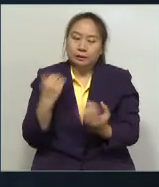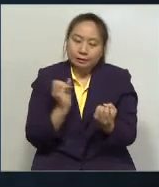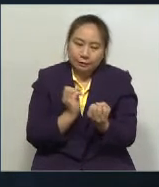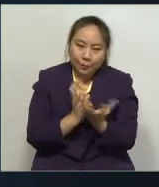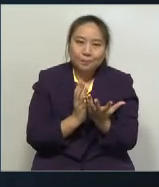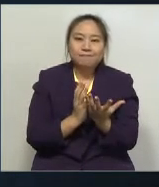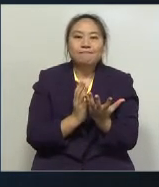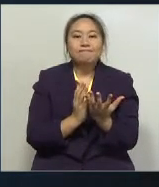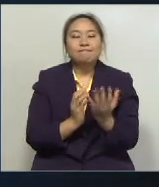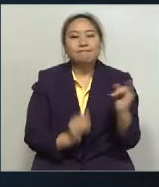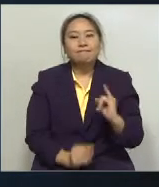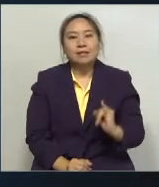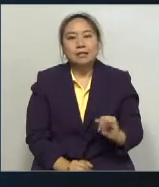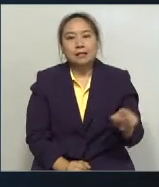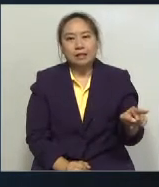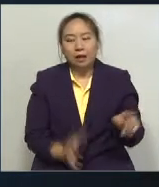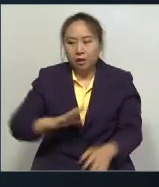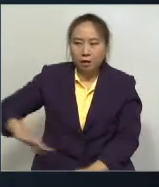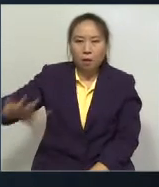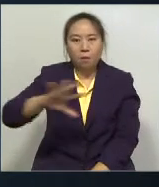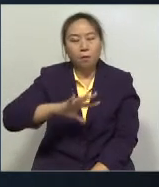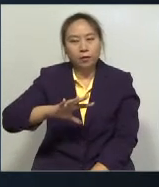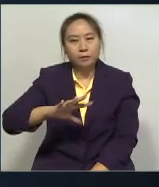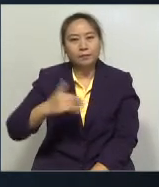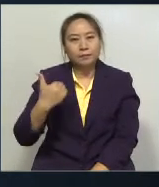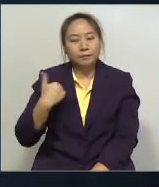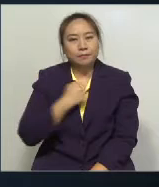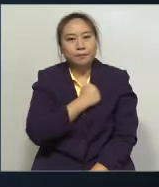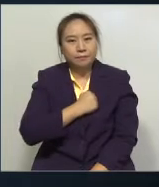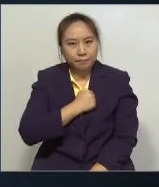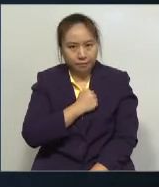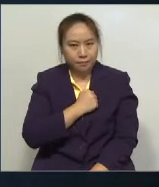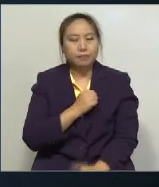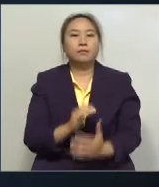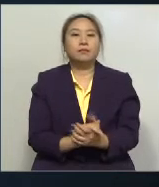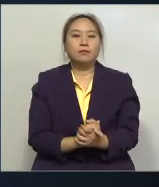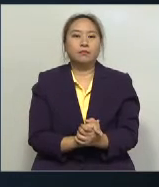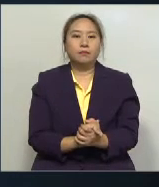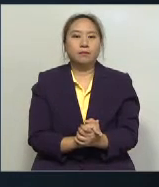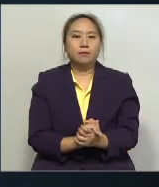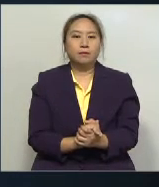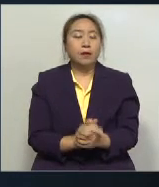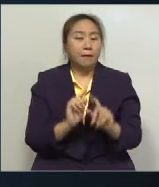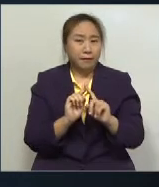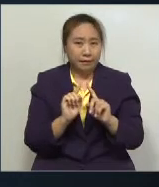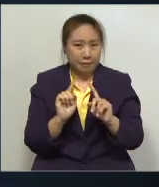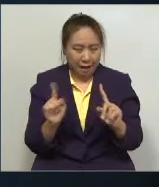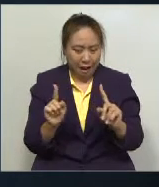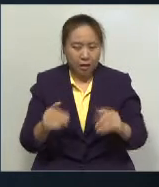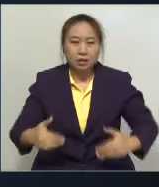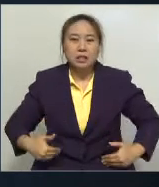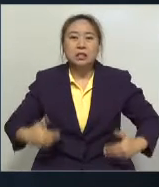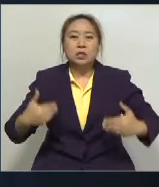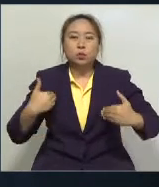ครับก็เป็นคืนที่เราสูญเสียนะครับแต่ว่าสูญเสีย1ชีวิต